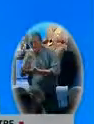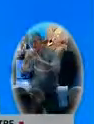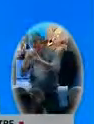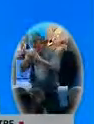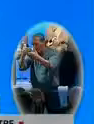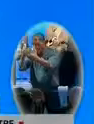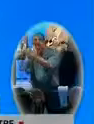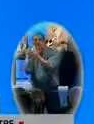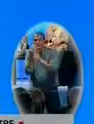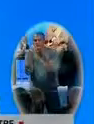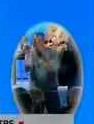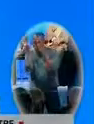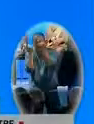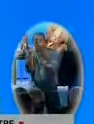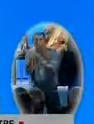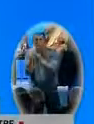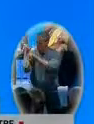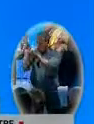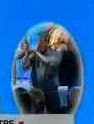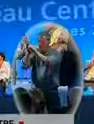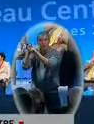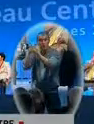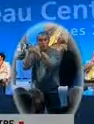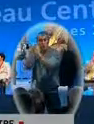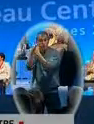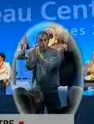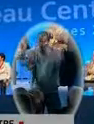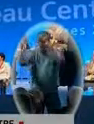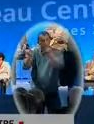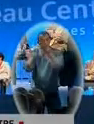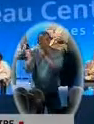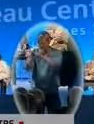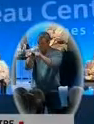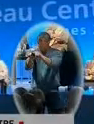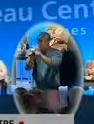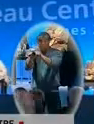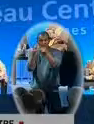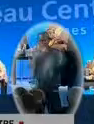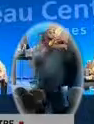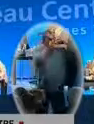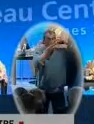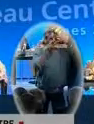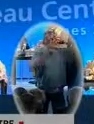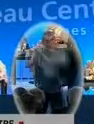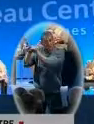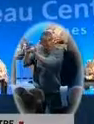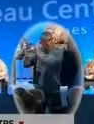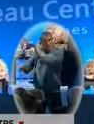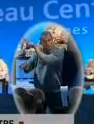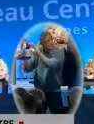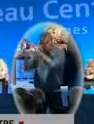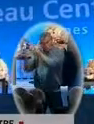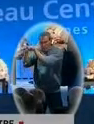libre, mais nous militons pour une société juste. Nous n'opposons pas la liberté et la justice. Ne laissons pas, mes chers amis,